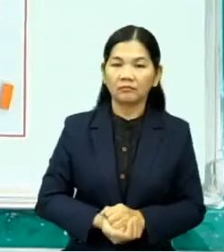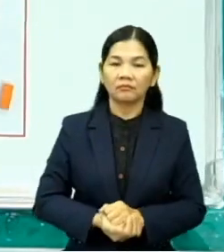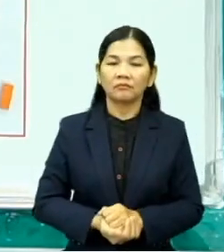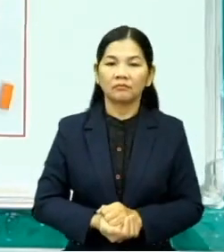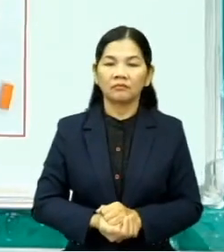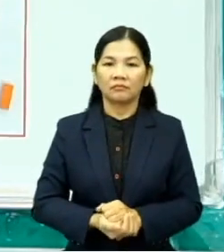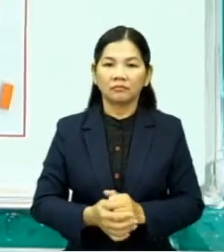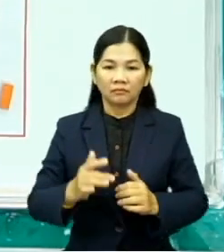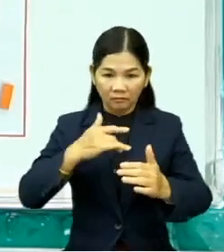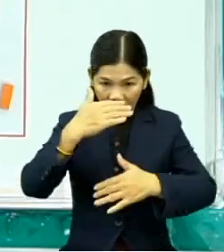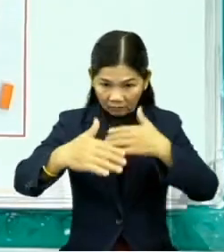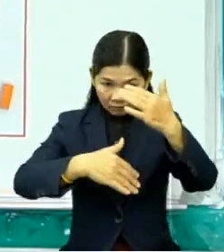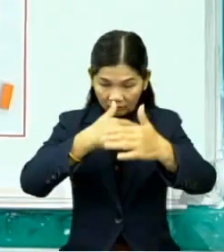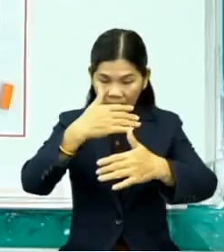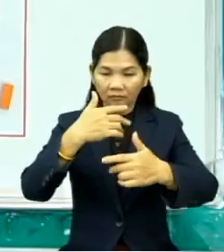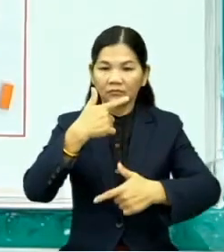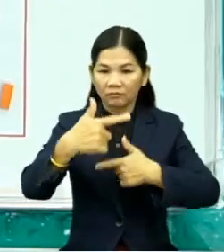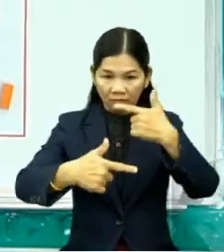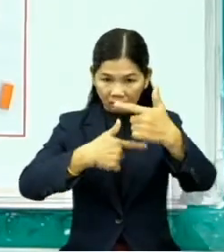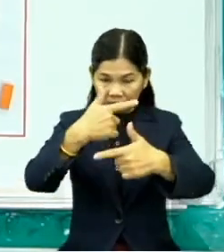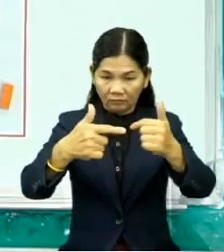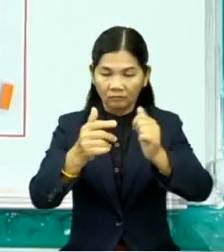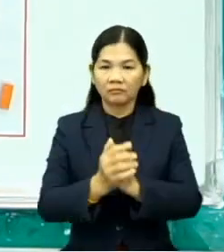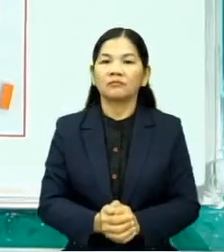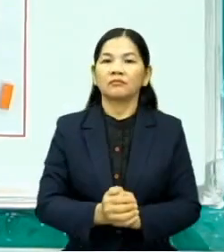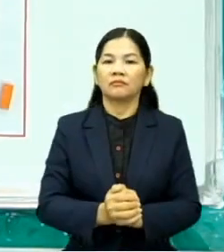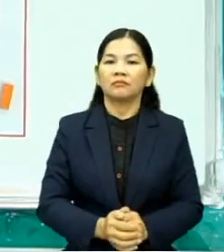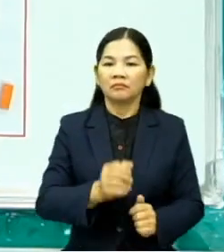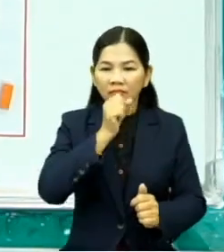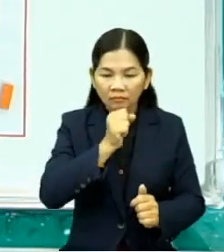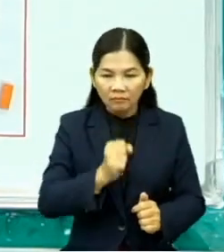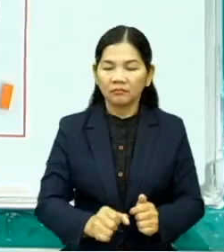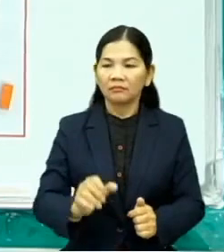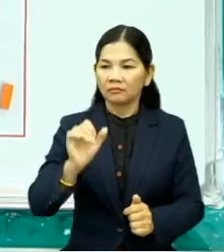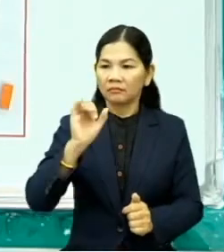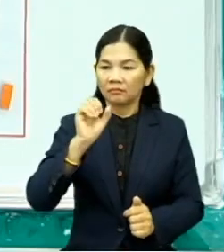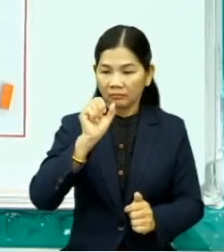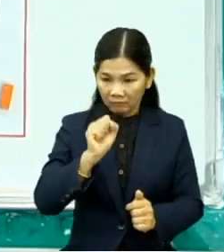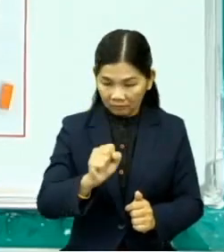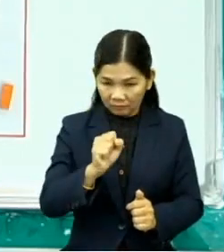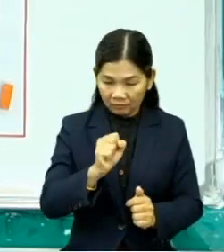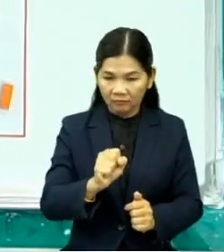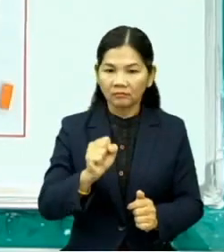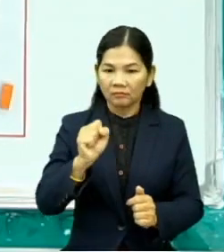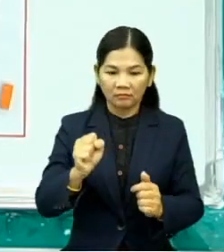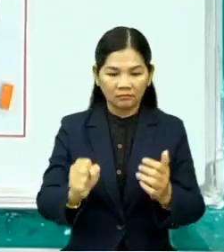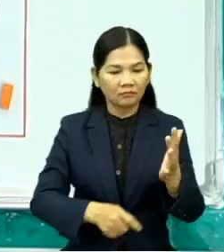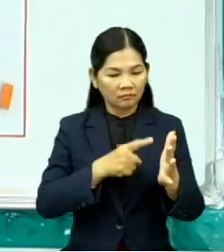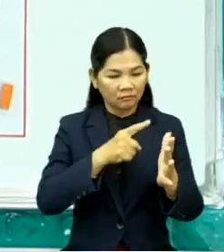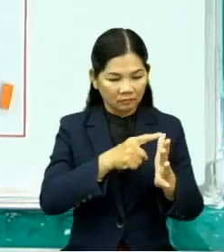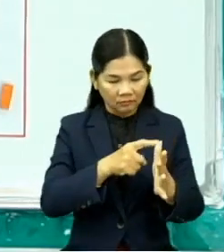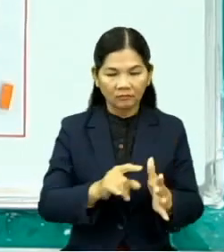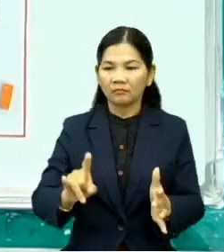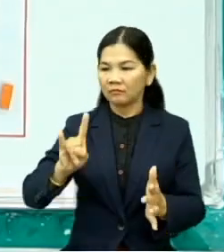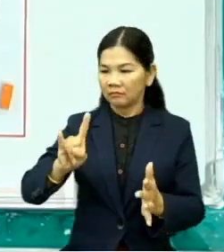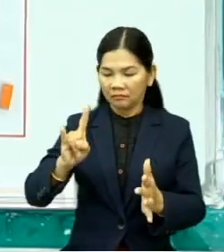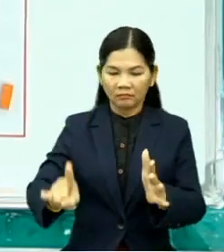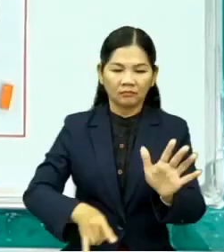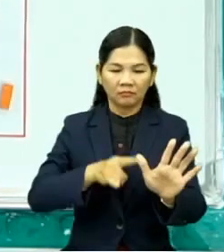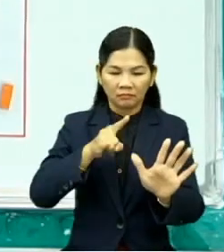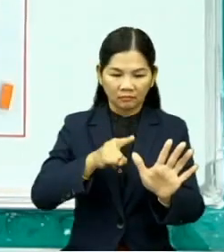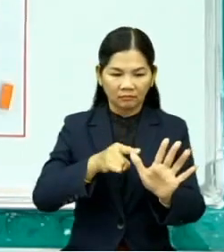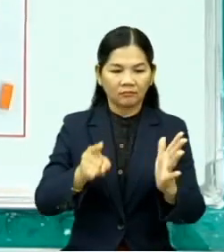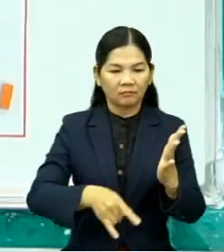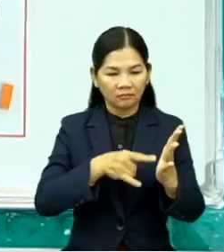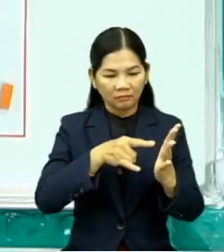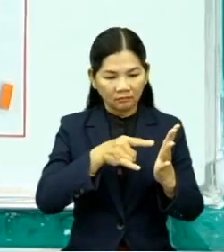màu chùm non chả đào nơi chùm non tạm móc ta sang hà phòn chẳng nơi chùm nón ta mộc nâng ta sang hà phòn